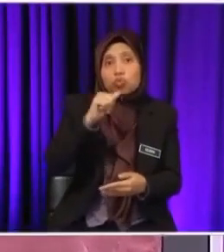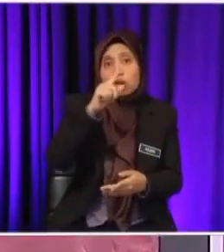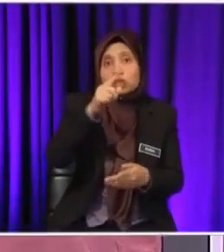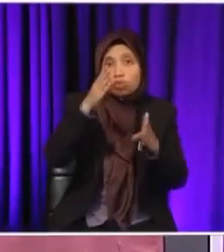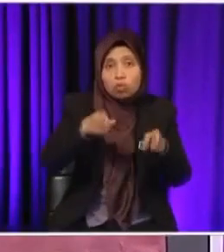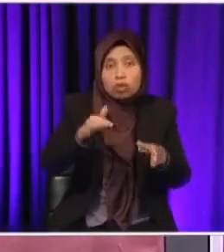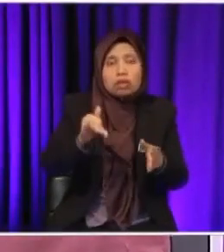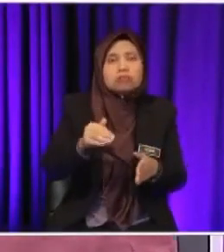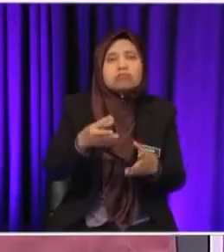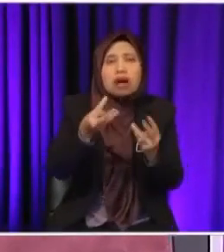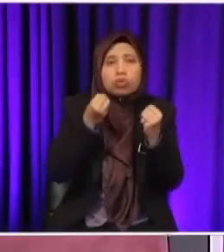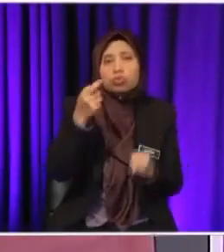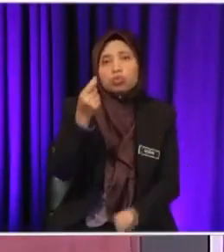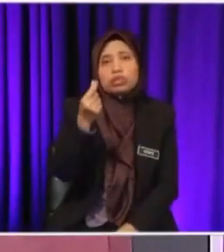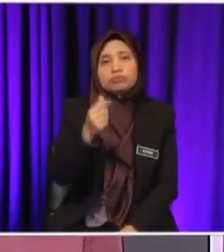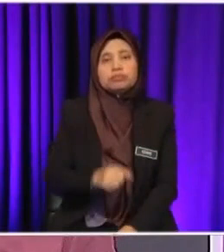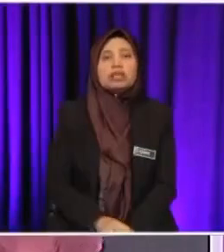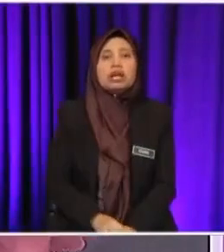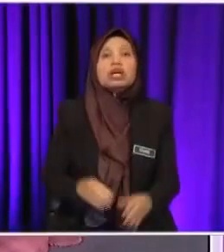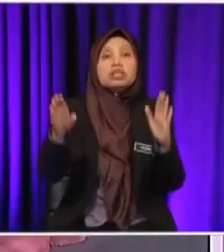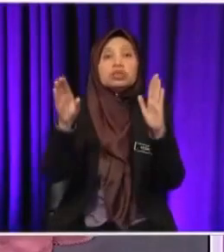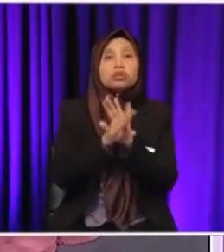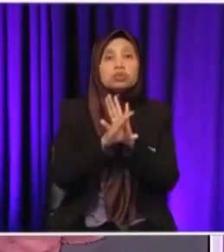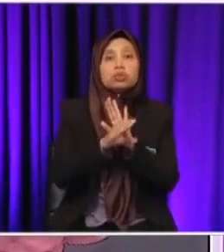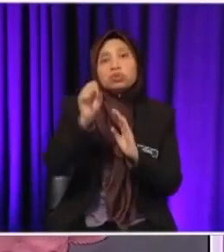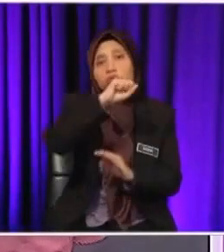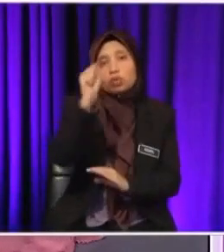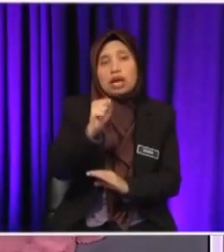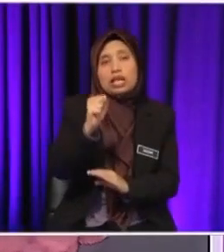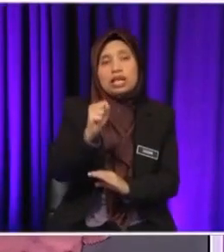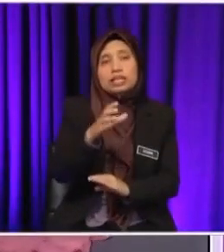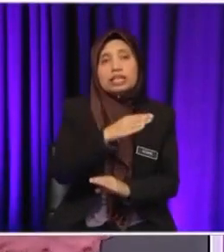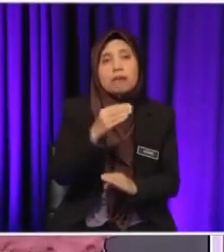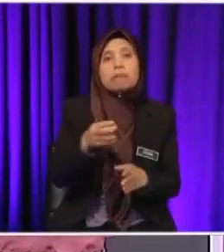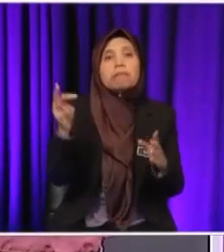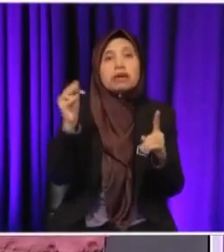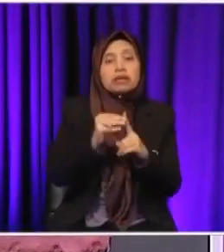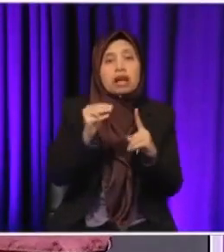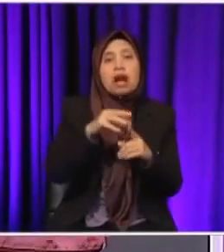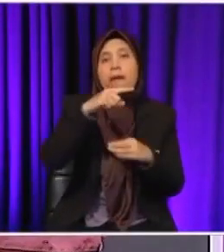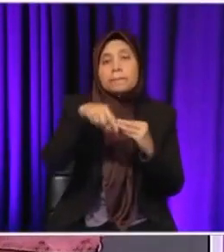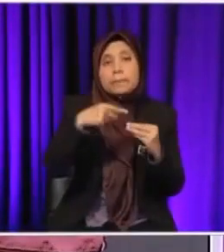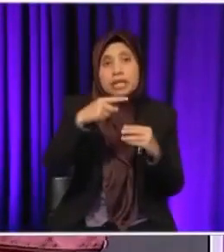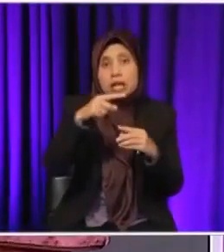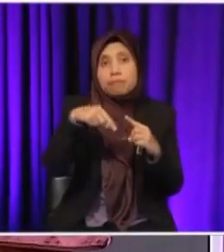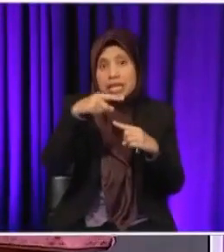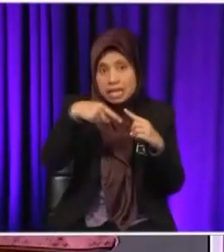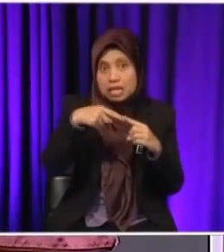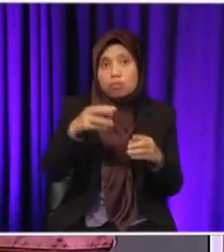yang materialistik. Okey, ini adalah contoh. Contoh soalan dan juga pembangkit markah. Jadi bila murid menjawab satu